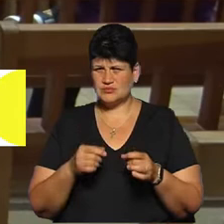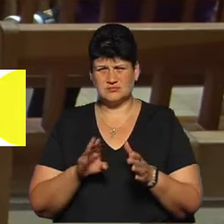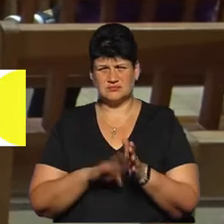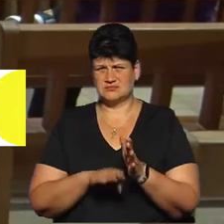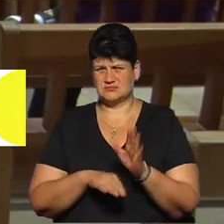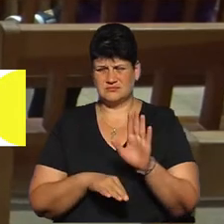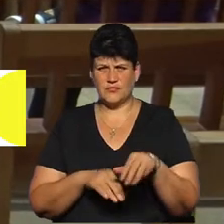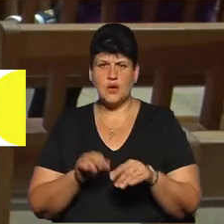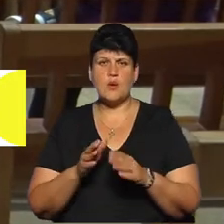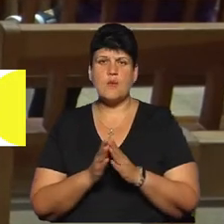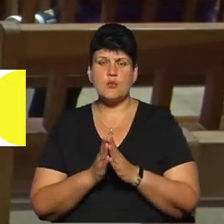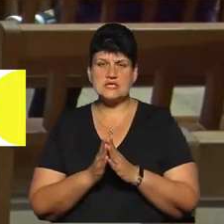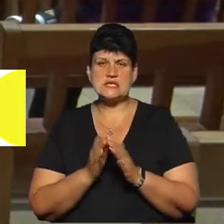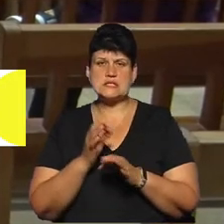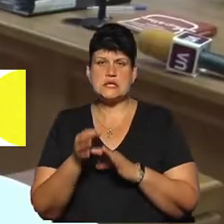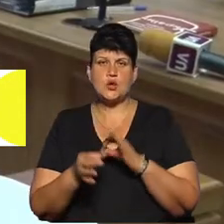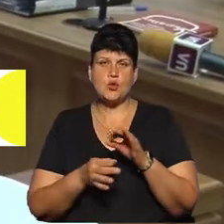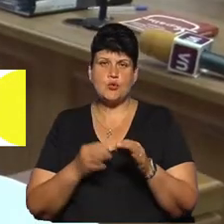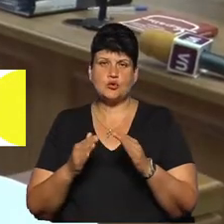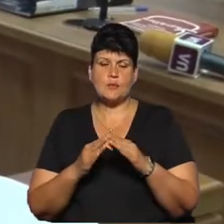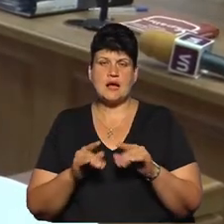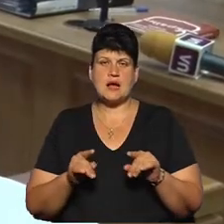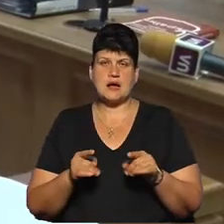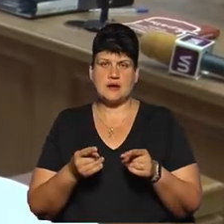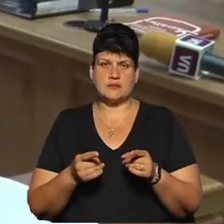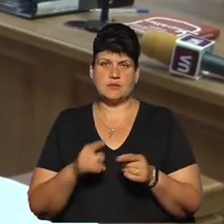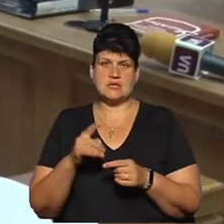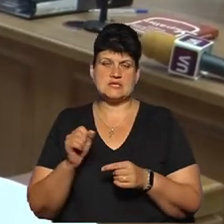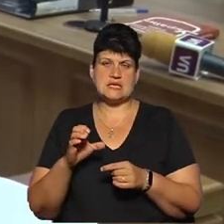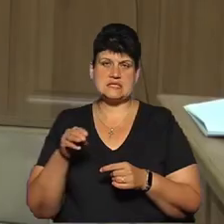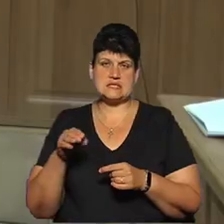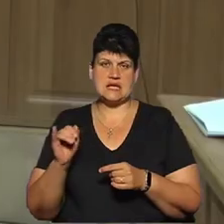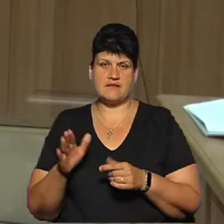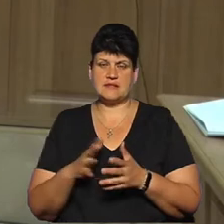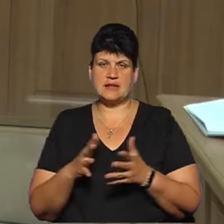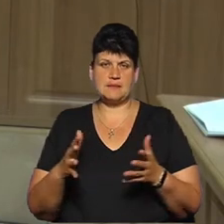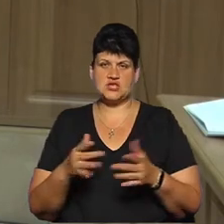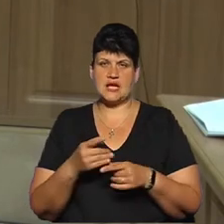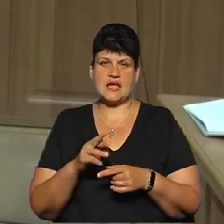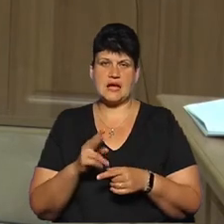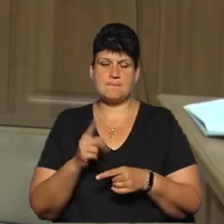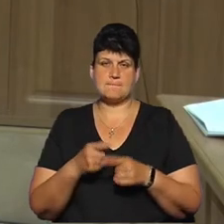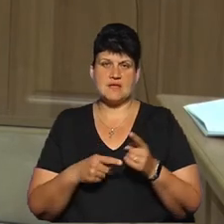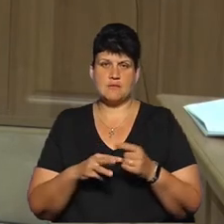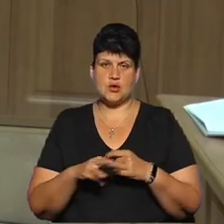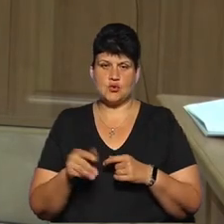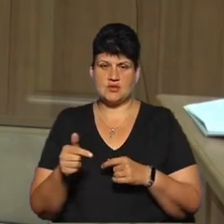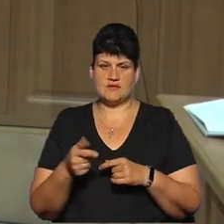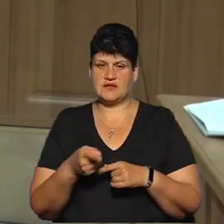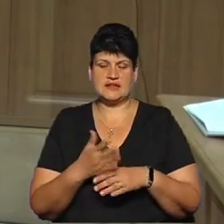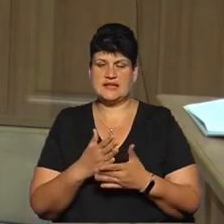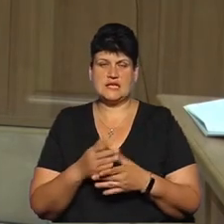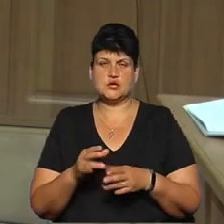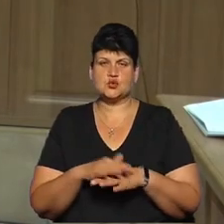про цілодобовий домашній арешт або визначити заставу не більше 500 000 гривень. Він не суспільно небезпечний.